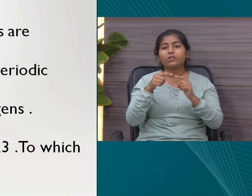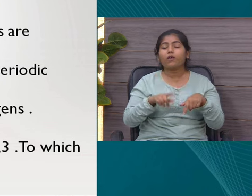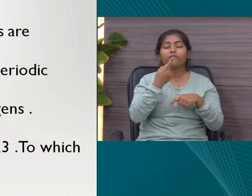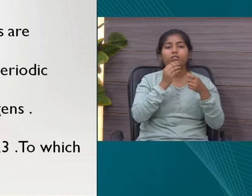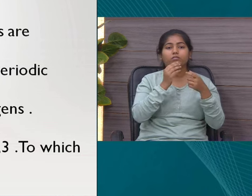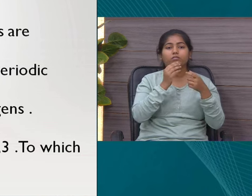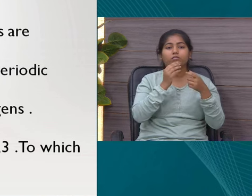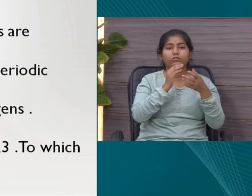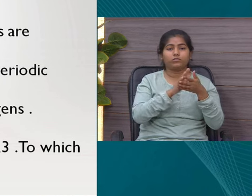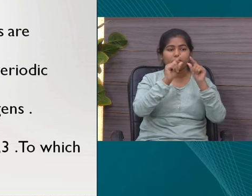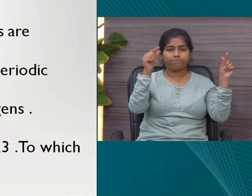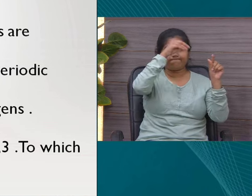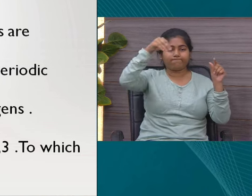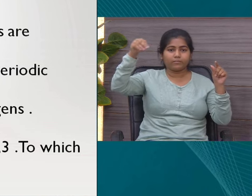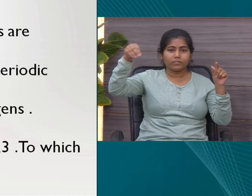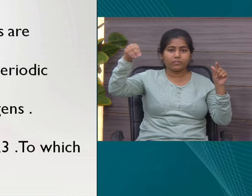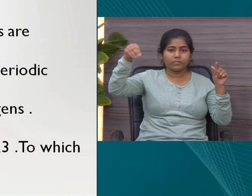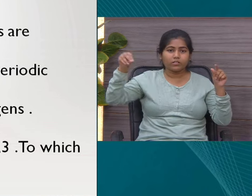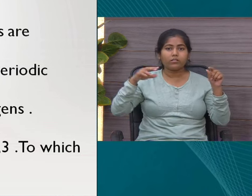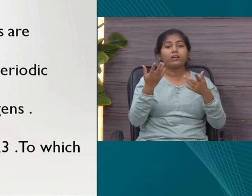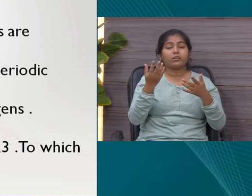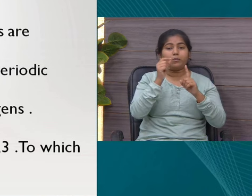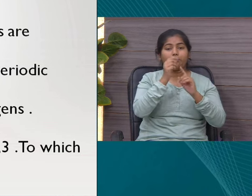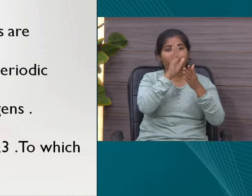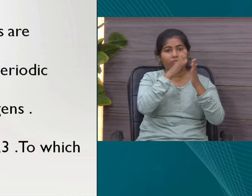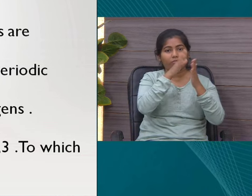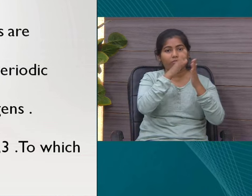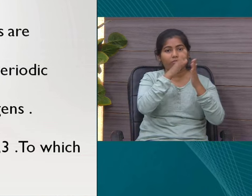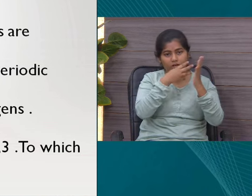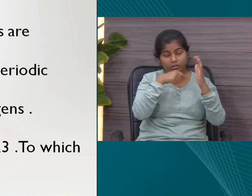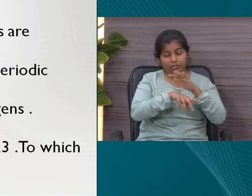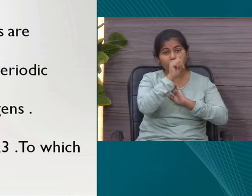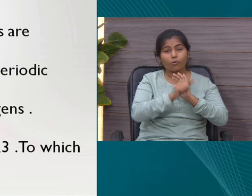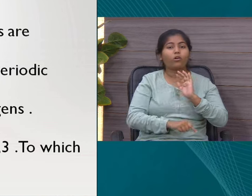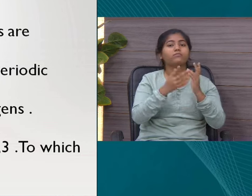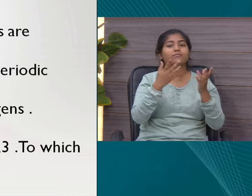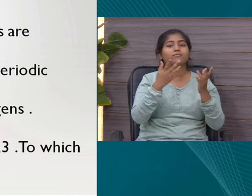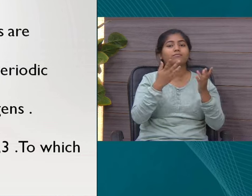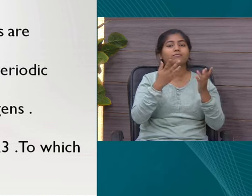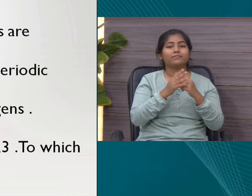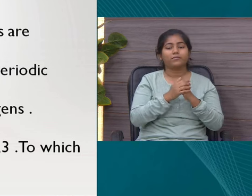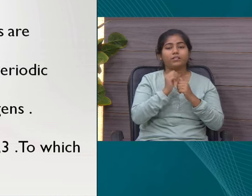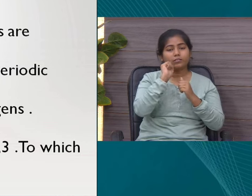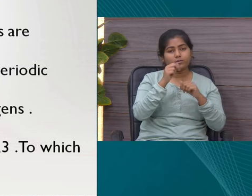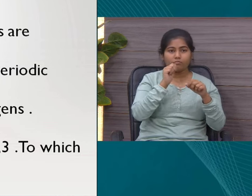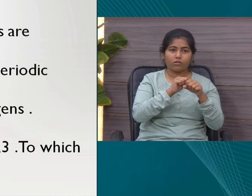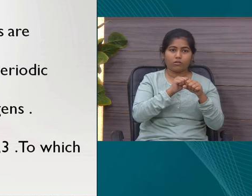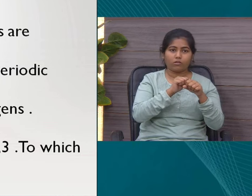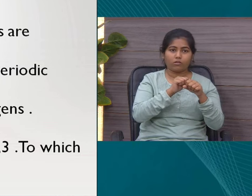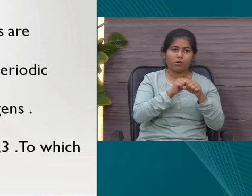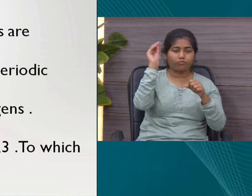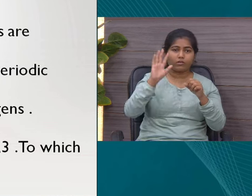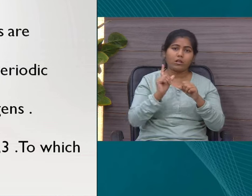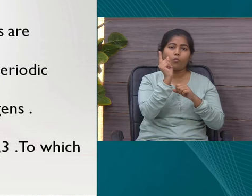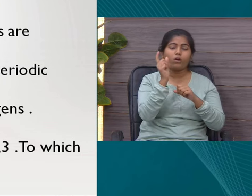है, फिल अप द ब्लैंक्स, मॉडर्न पीरियोडिक लॉ स्टेट्स दैट प्रॉपर्टीज ऑफ एलिमेंट्स आर पीरियोडिक फंक्शन ऑफ देयर डैश, यहाँ पे आपको